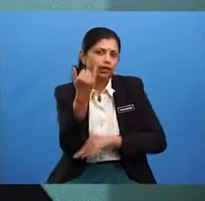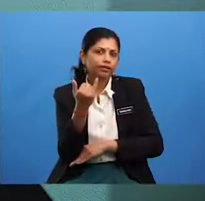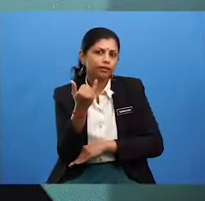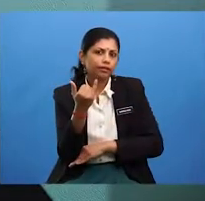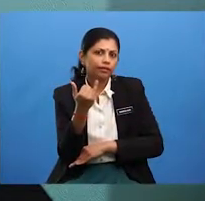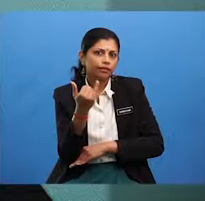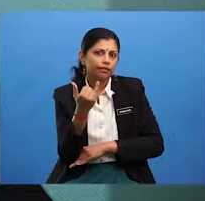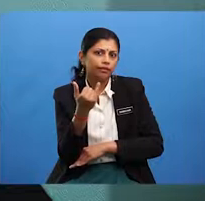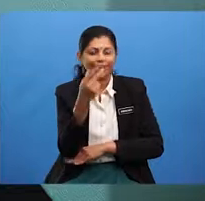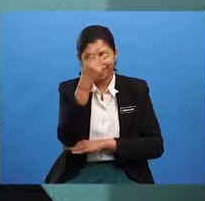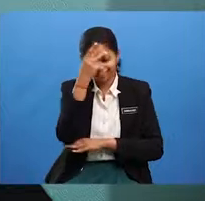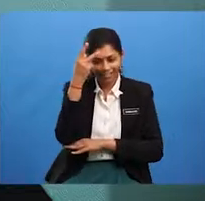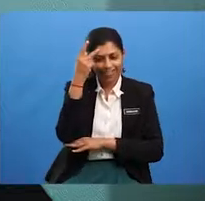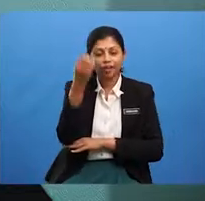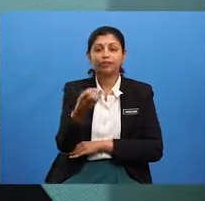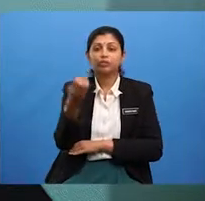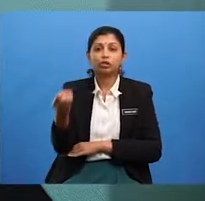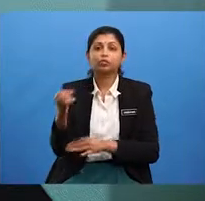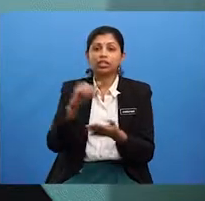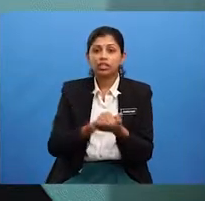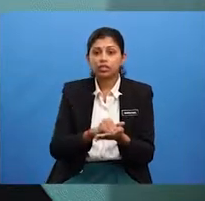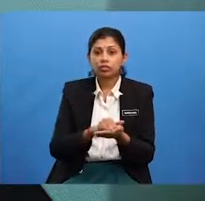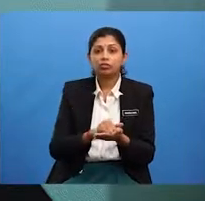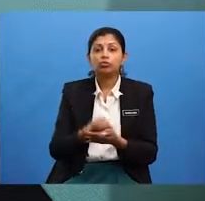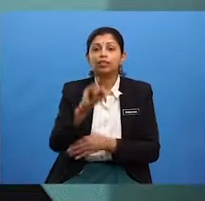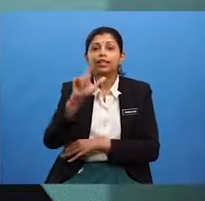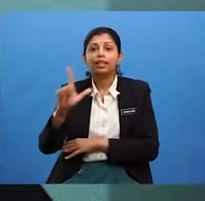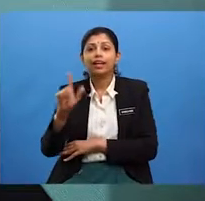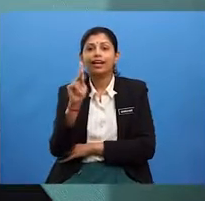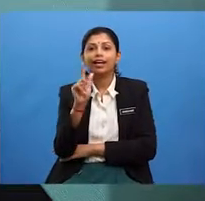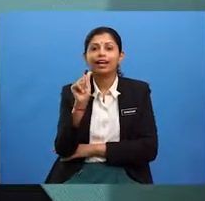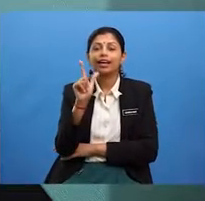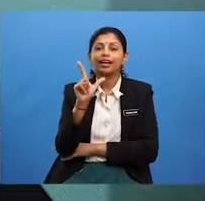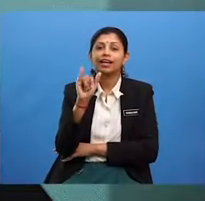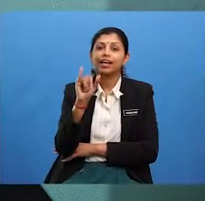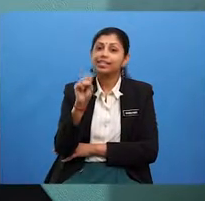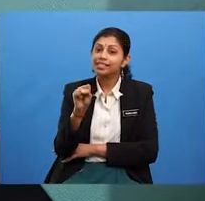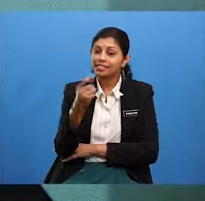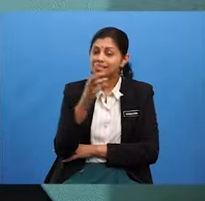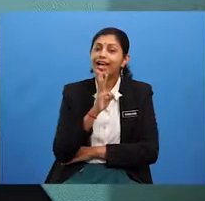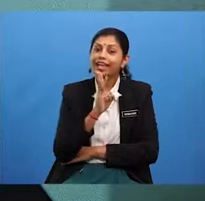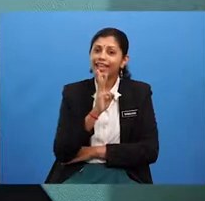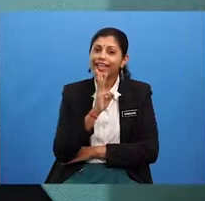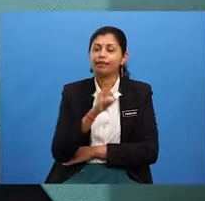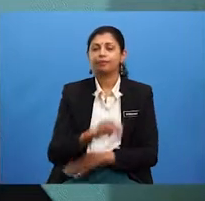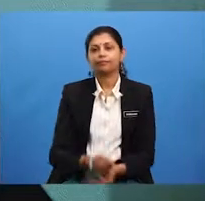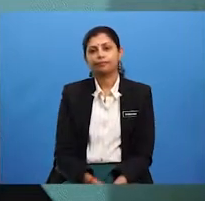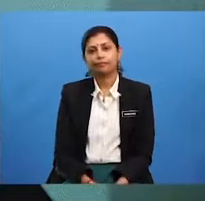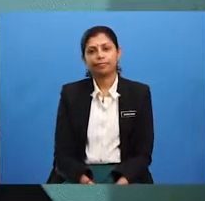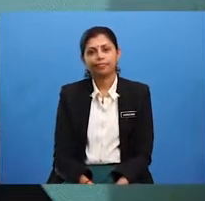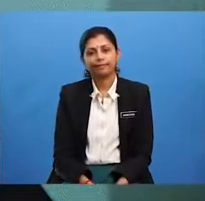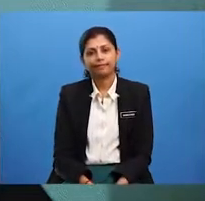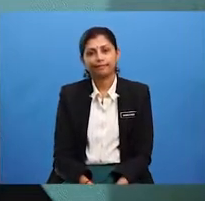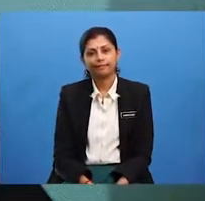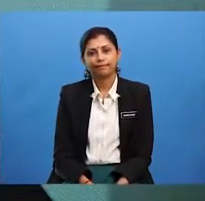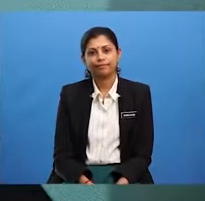Ya, ini kerana objek-objek yang dinyatakan ini adalah bersifat kalis air.